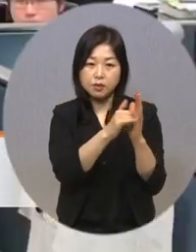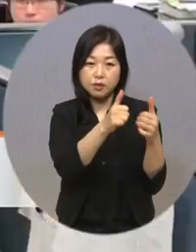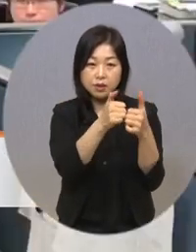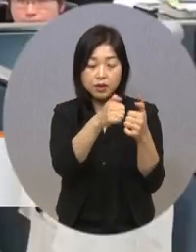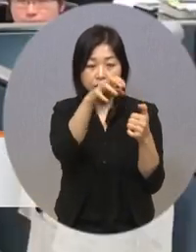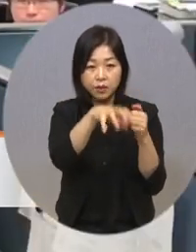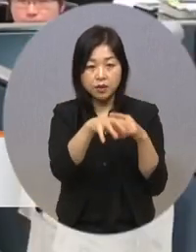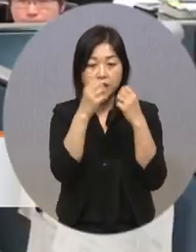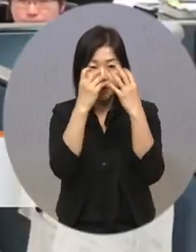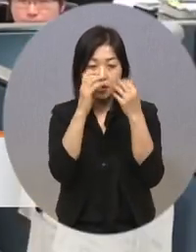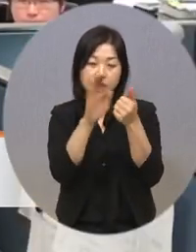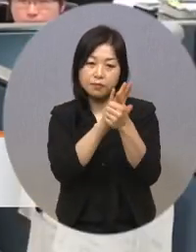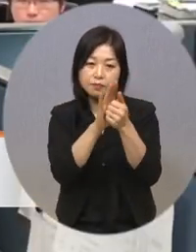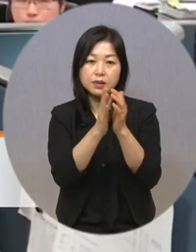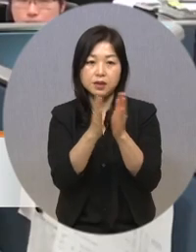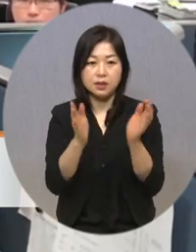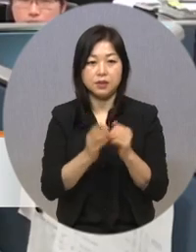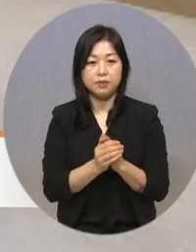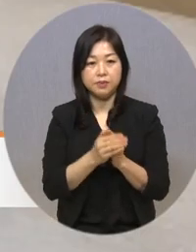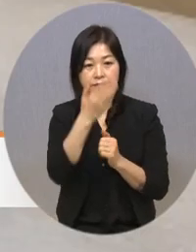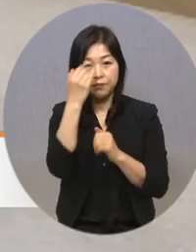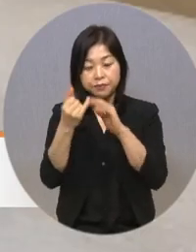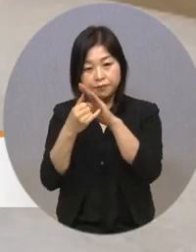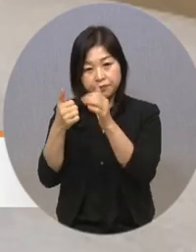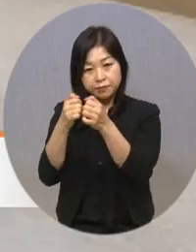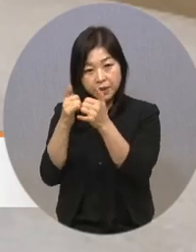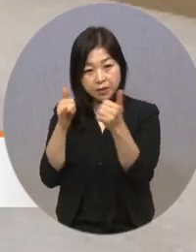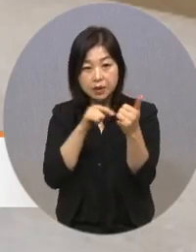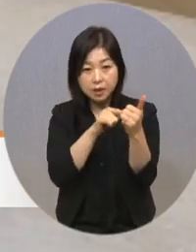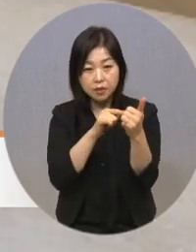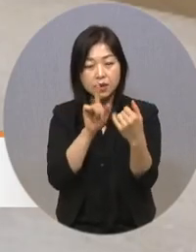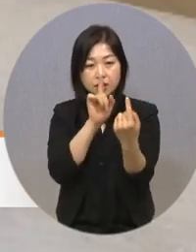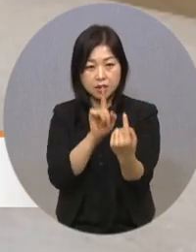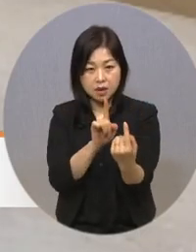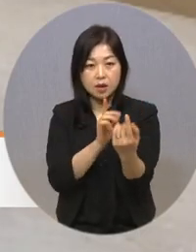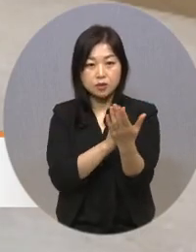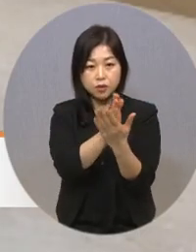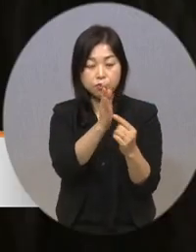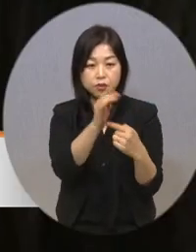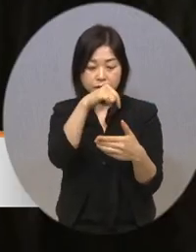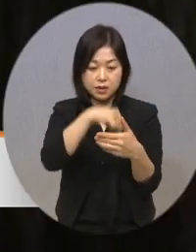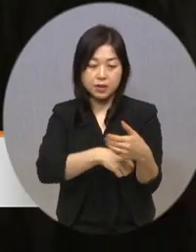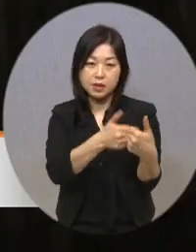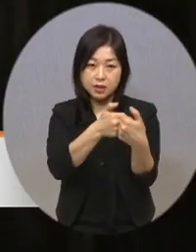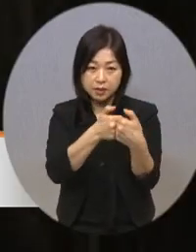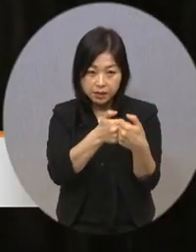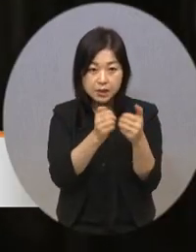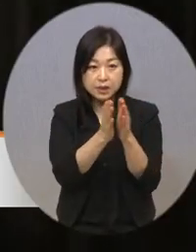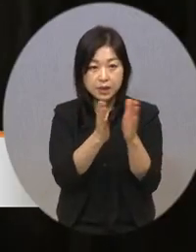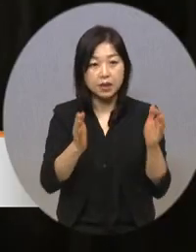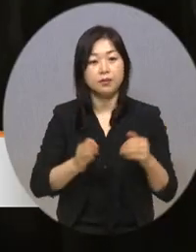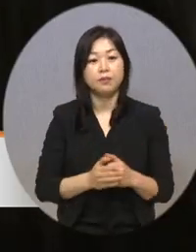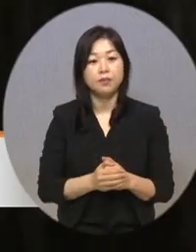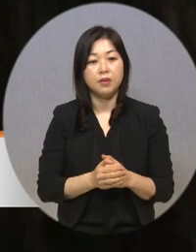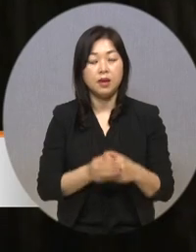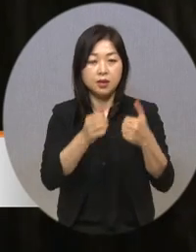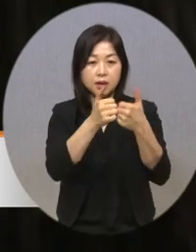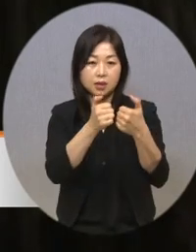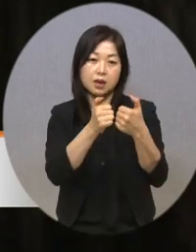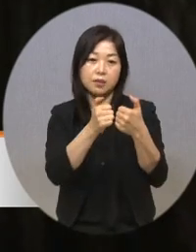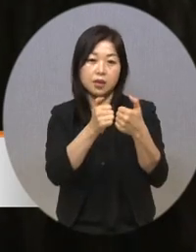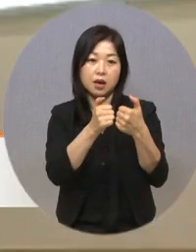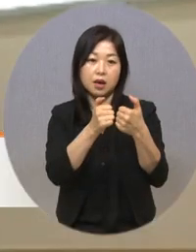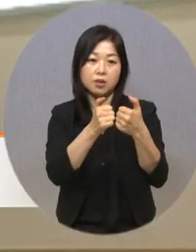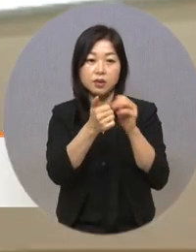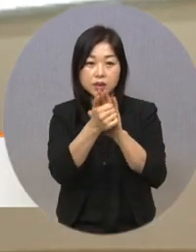신규 도입합니다. 청소년 상담사를 통해 1대1 전문 심리 상담을 시작하는 동시에 상담 통역